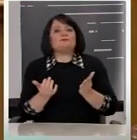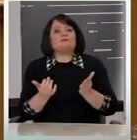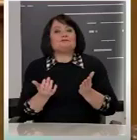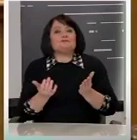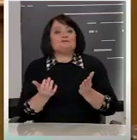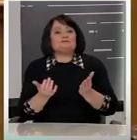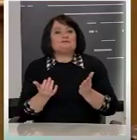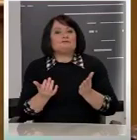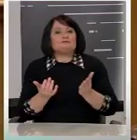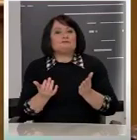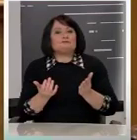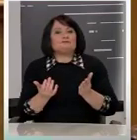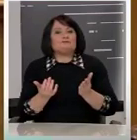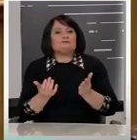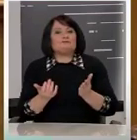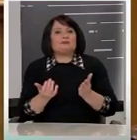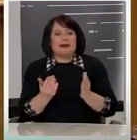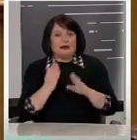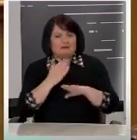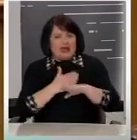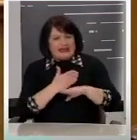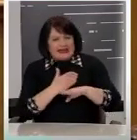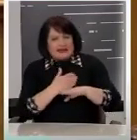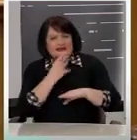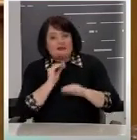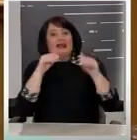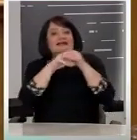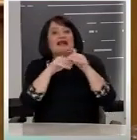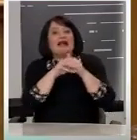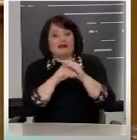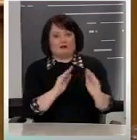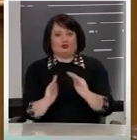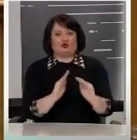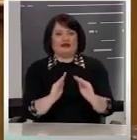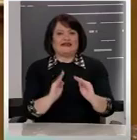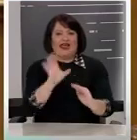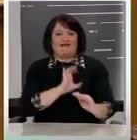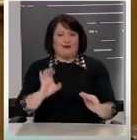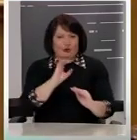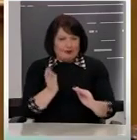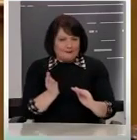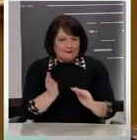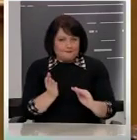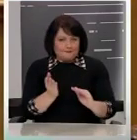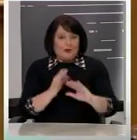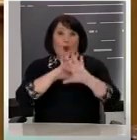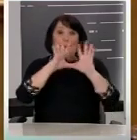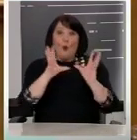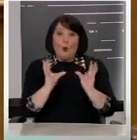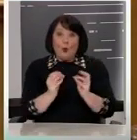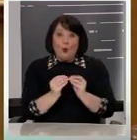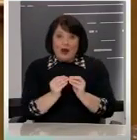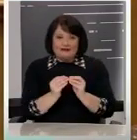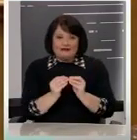ένα είδες, δηλαδή μια εξασφάλιση των καταθέσεων σε ευρωπαϊκό επίπεδο. Σε όλα αυτά τα